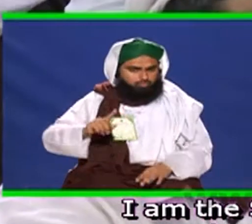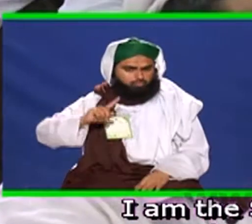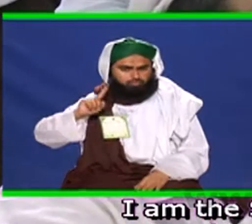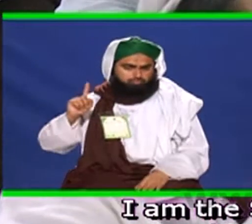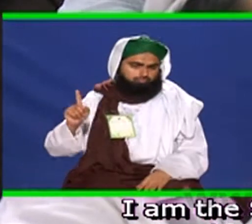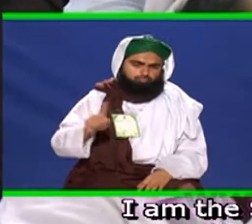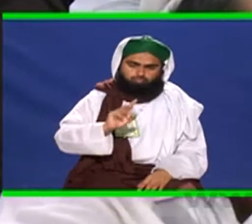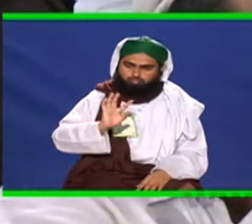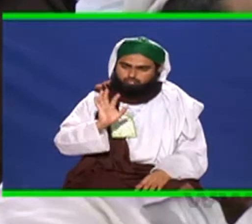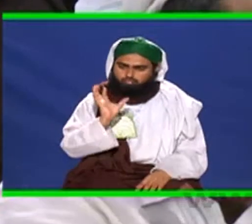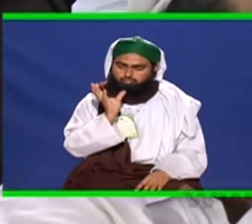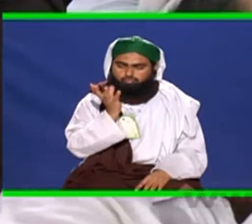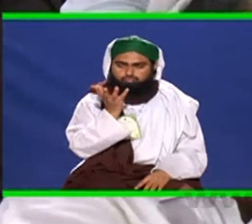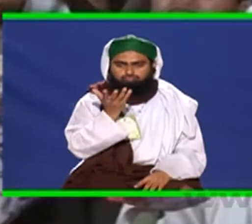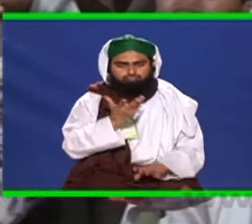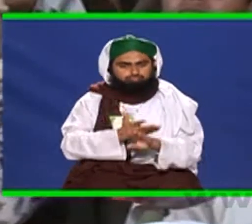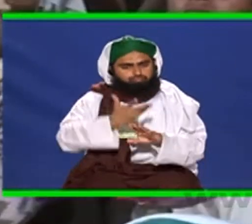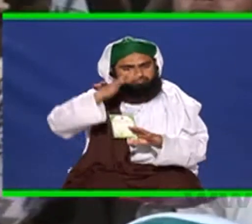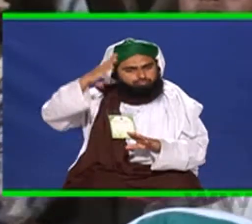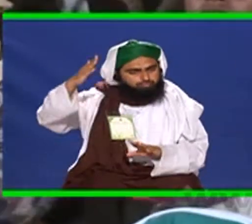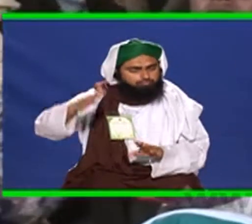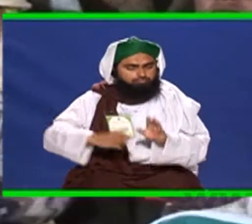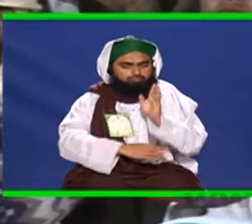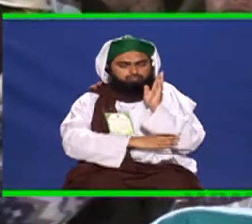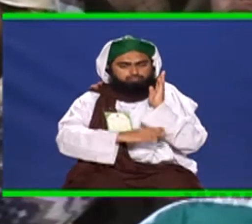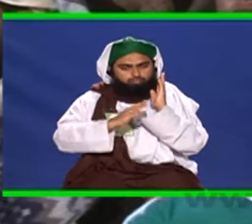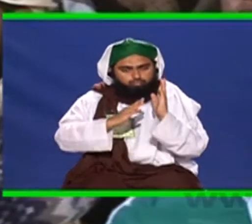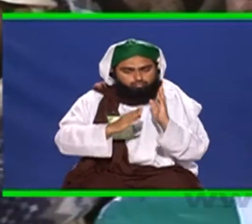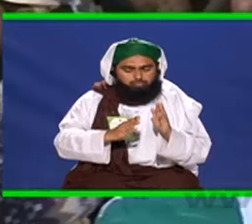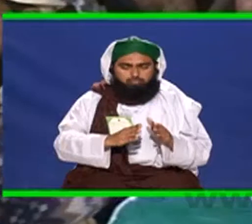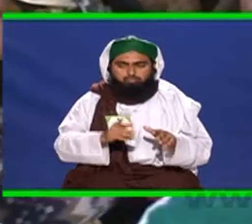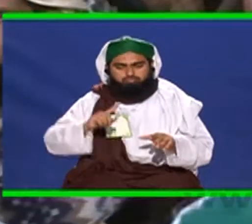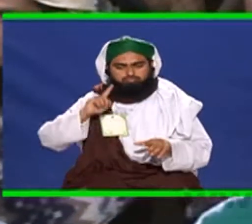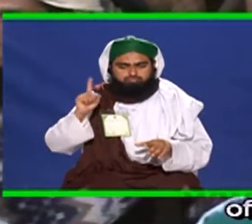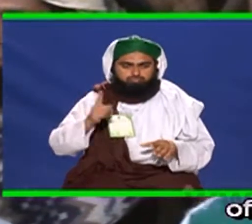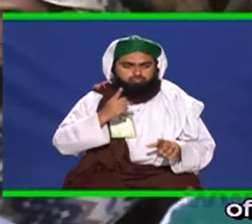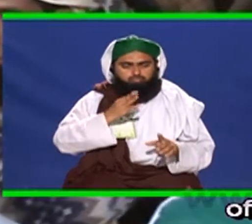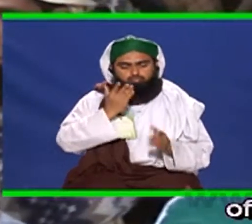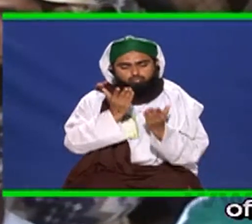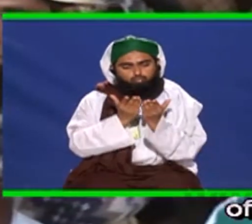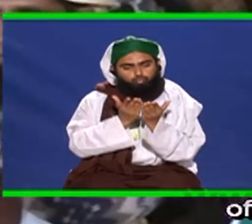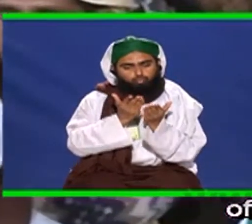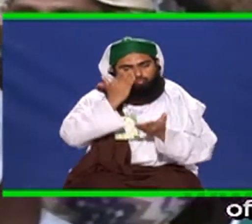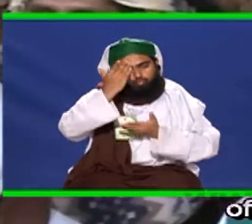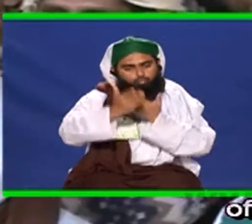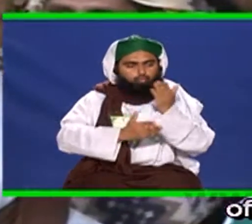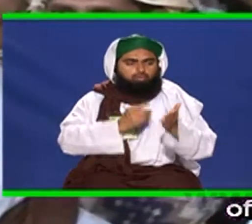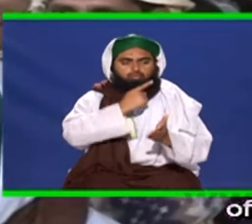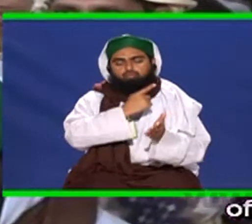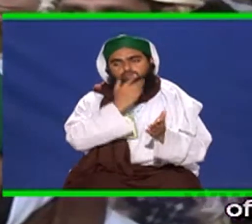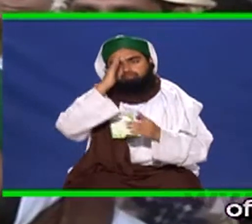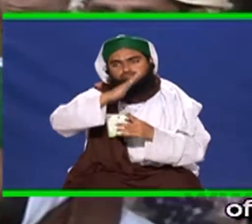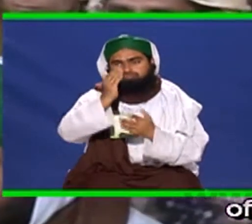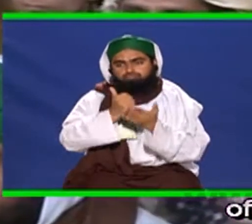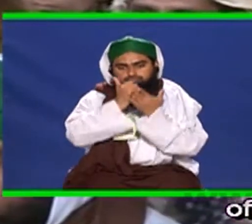پڑھا۔ تو وہ ساری اشیاء یعنی کہ درخت شجر وغیرہ یہ سب کے سب اس درود پڑھنے